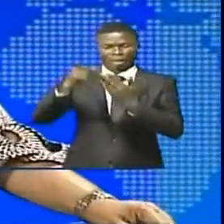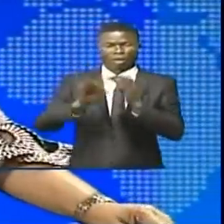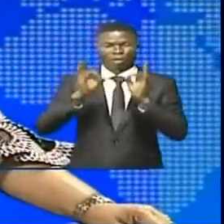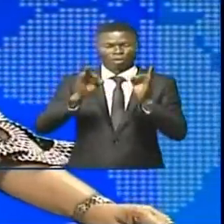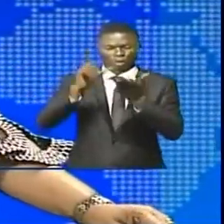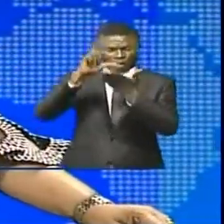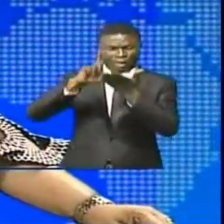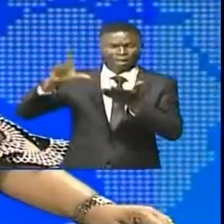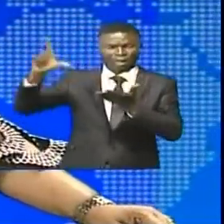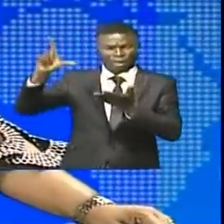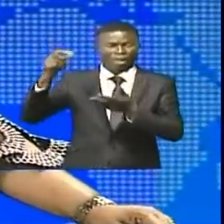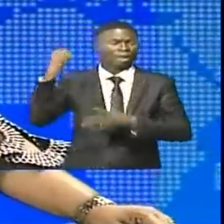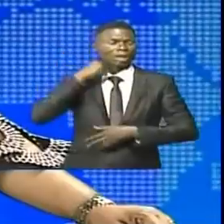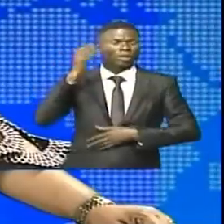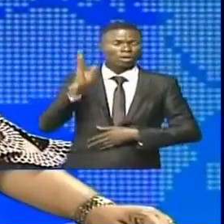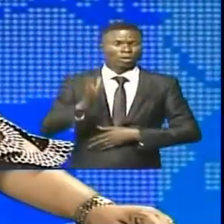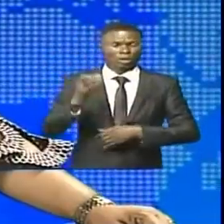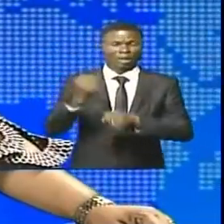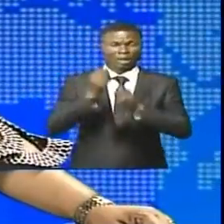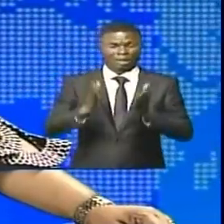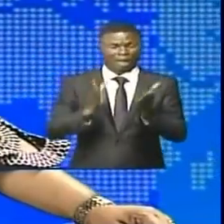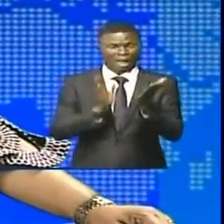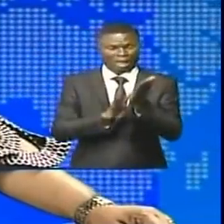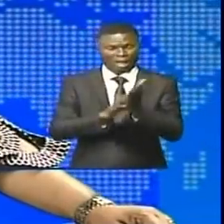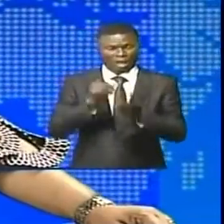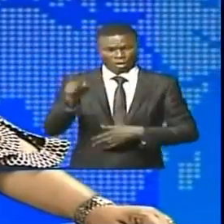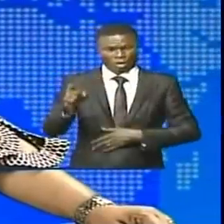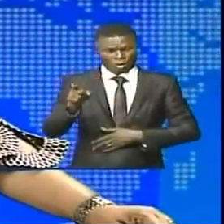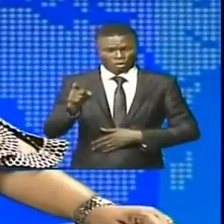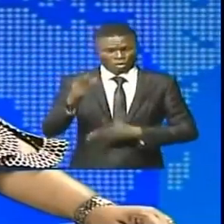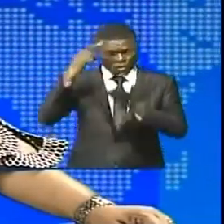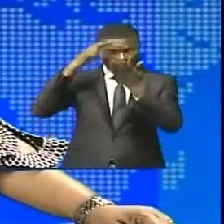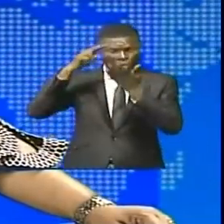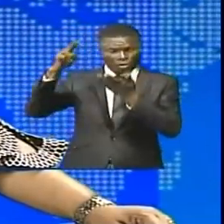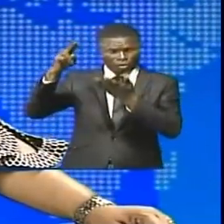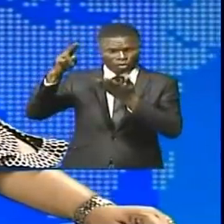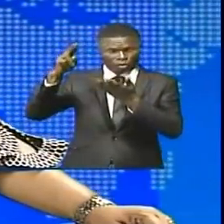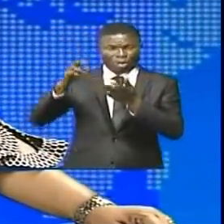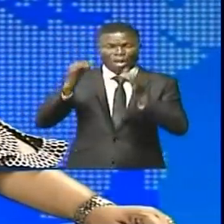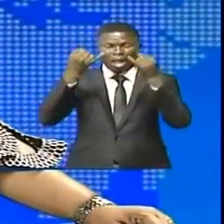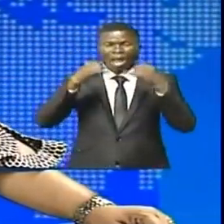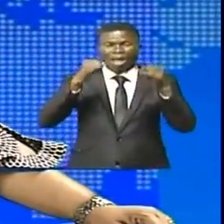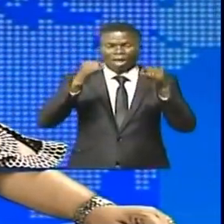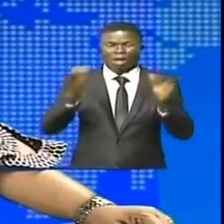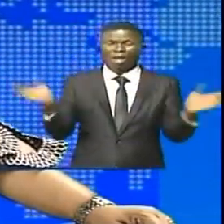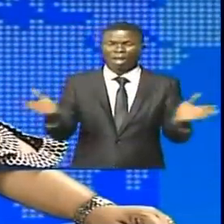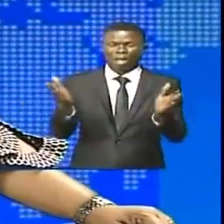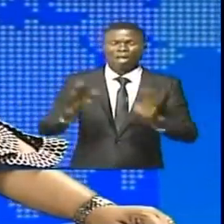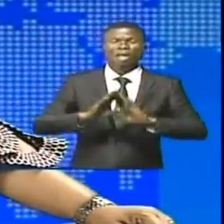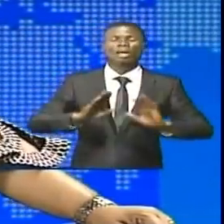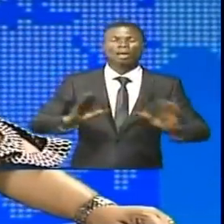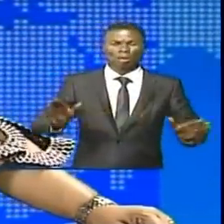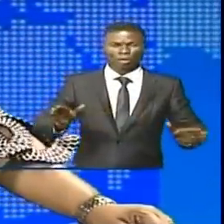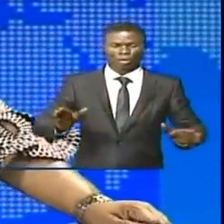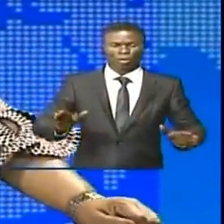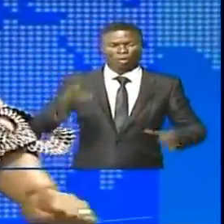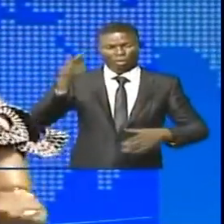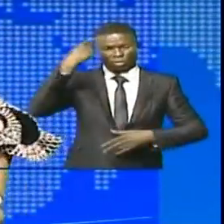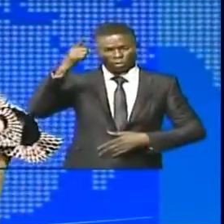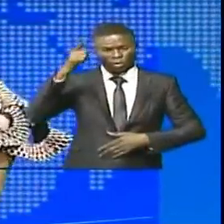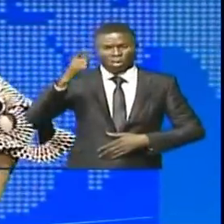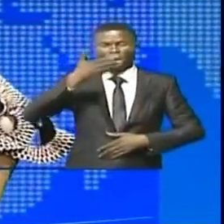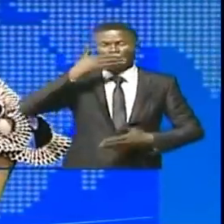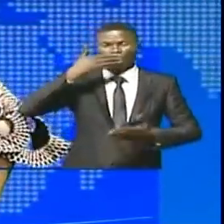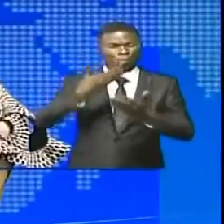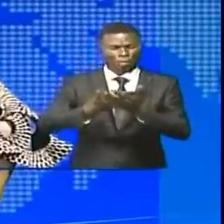master et doctorat le personnel de cet établissement d'instituts supérieurs est en formation de renforcement des capacités pour une bonne